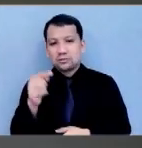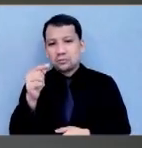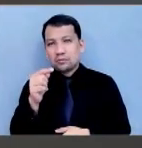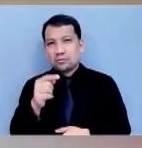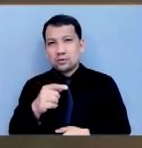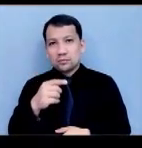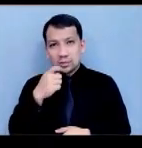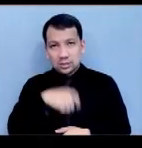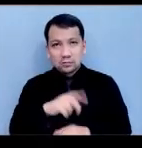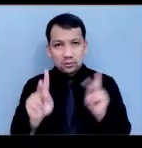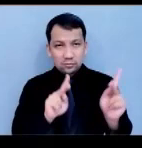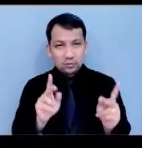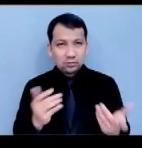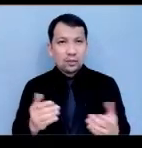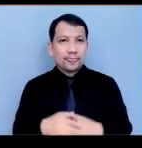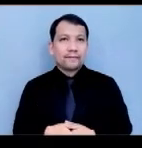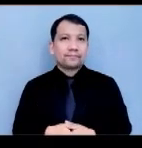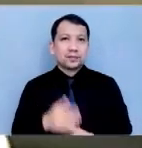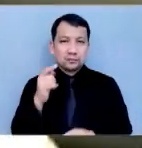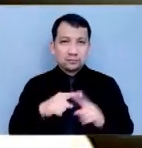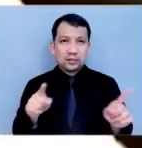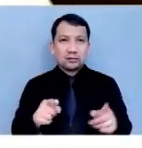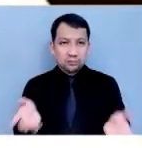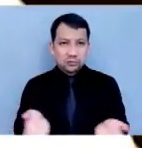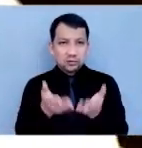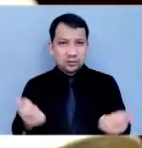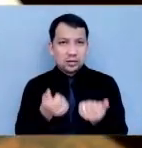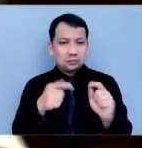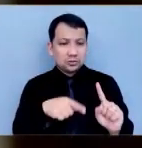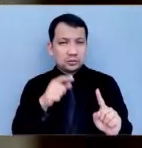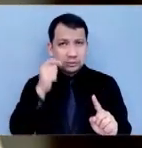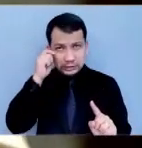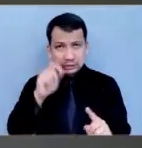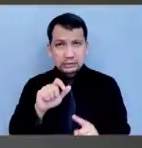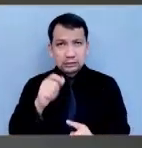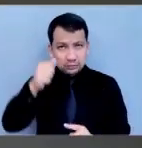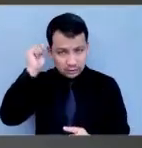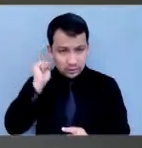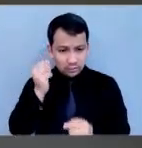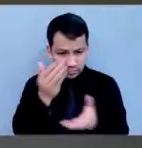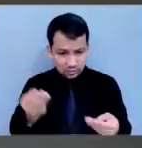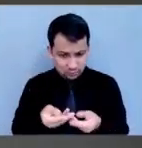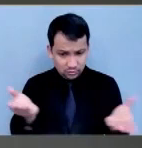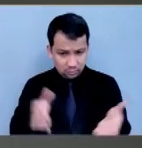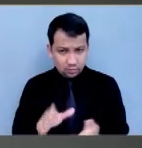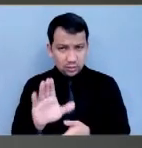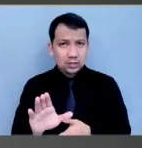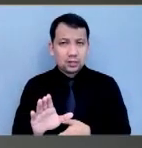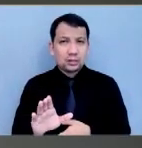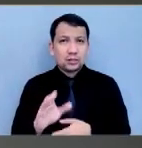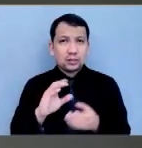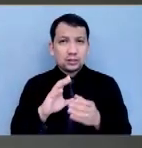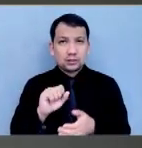dito. Sa huli, may hamon si Teves. Ibigay nyo sa taong bayan yung case number